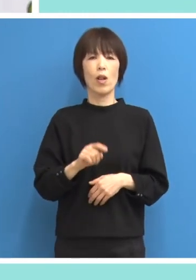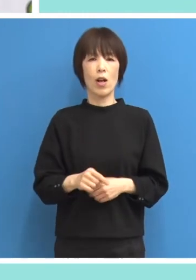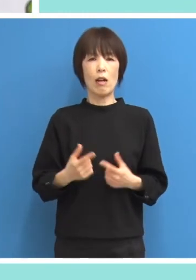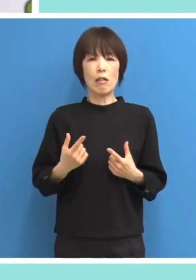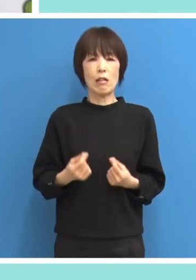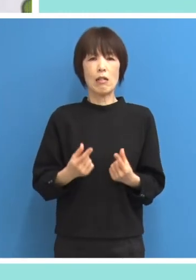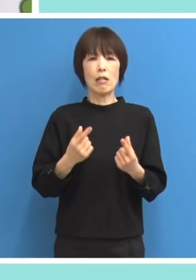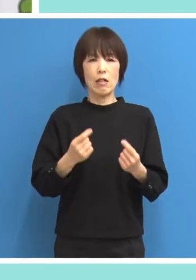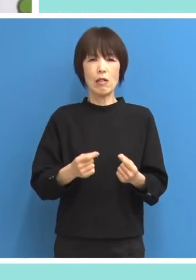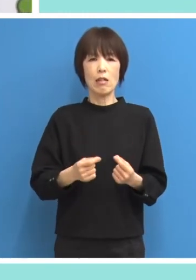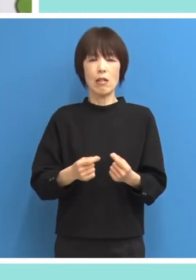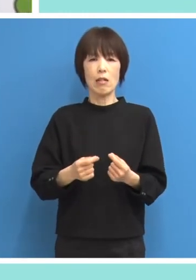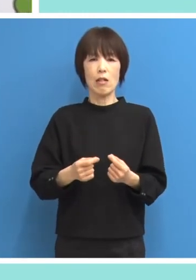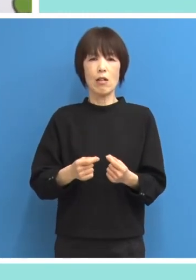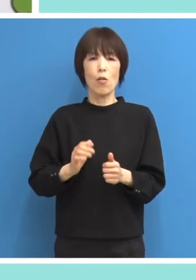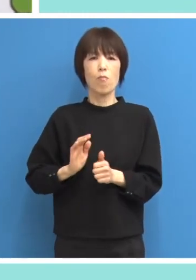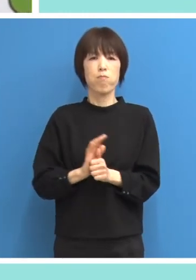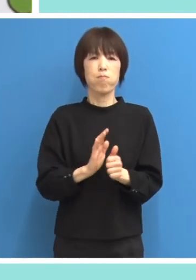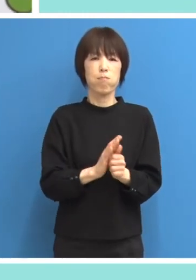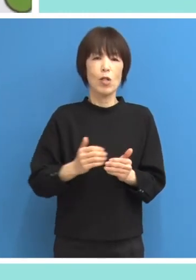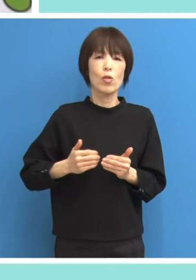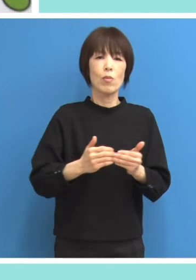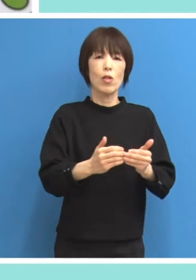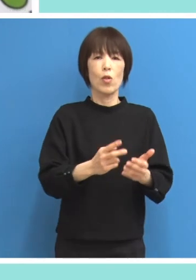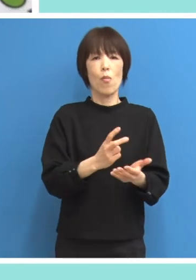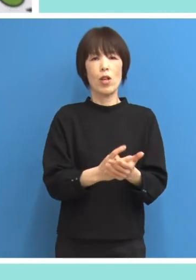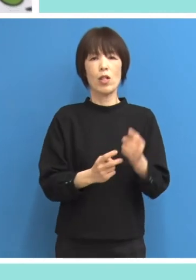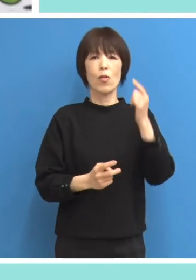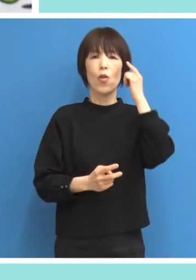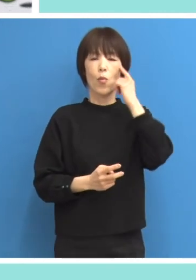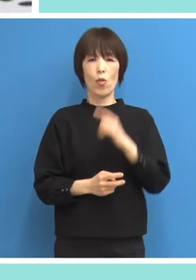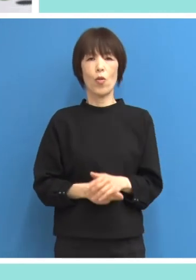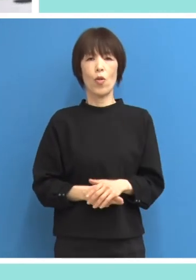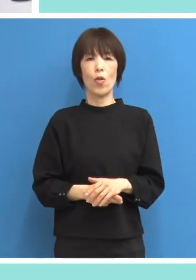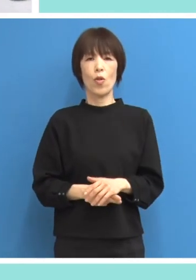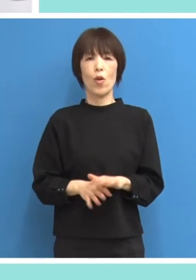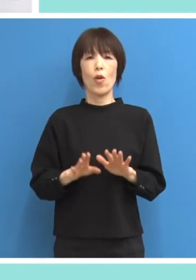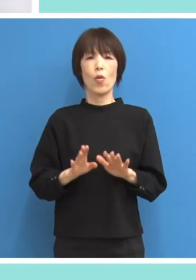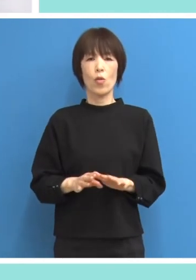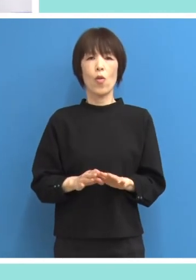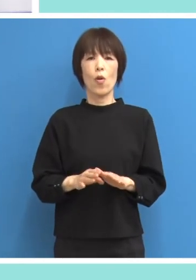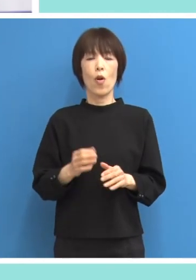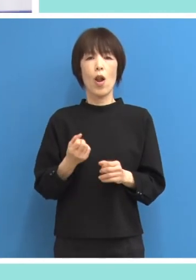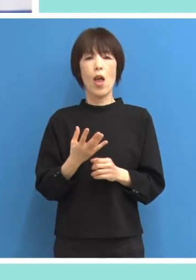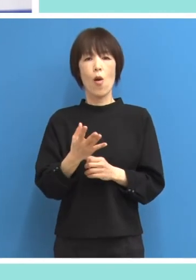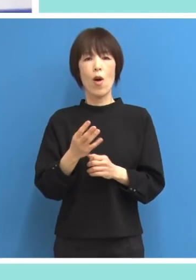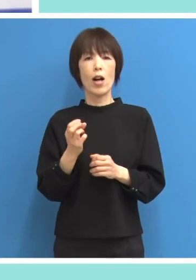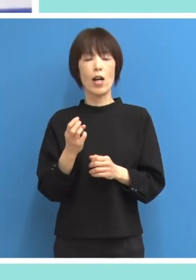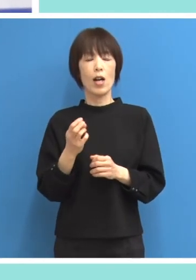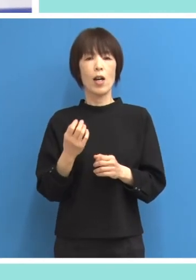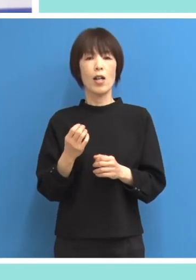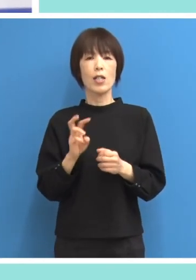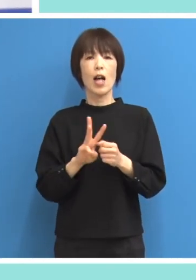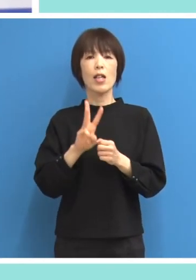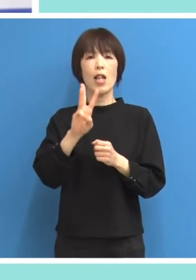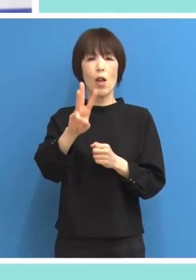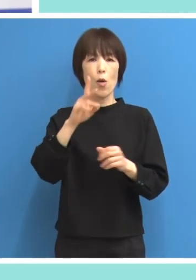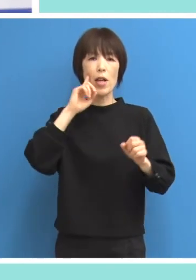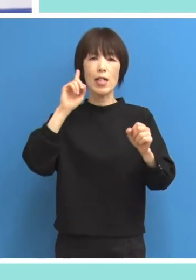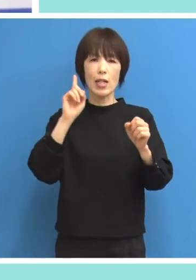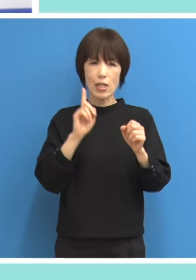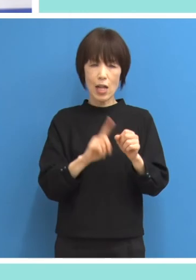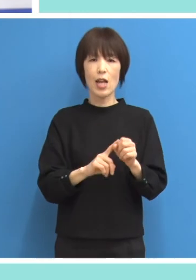しっかりと努めて守っていかなければいけないと思いますので、この令和3年に向けてですね、また年末年